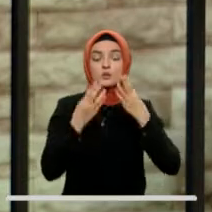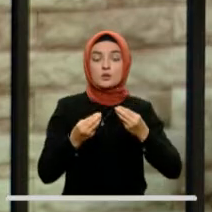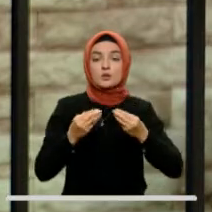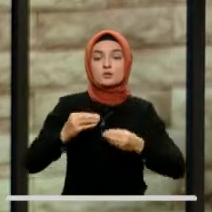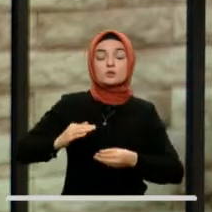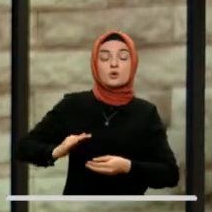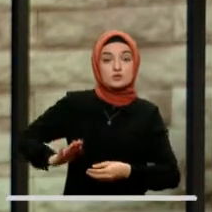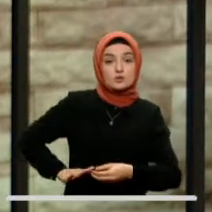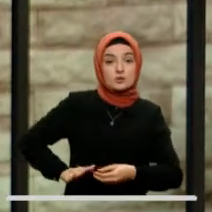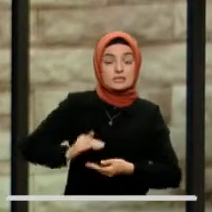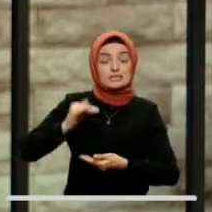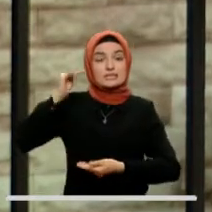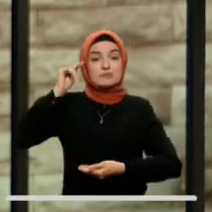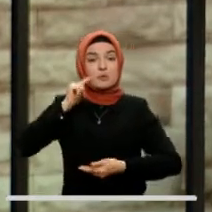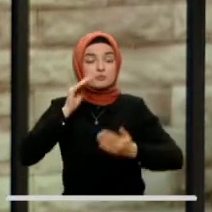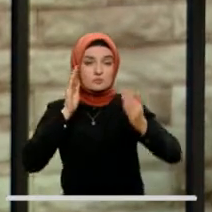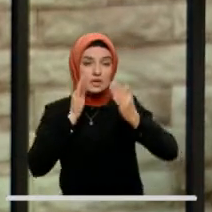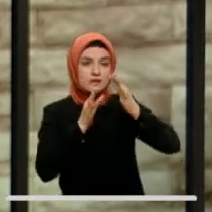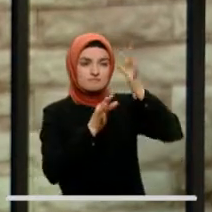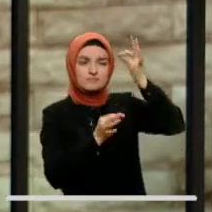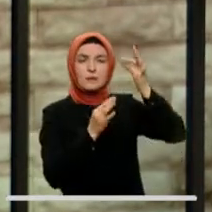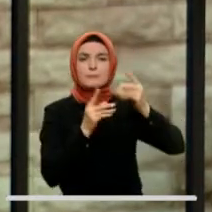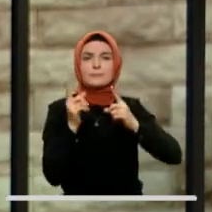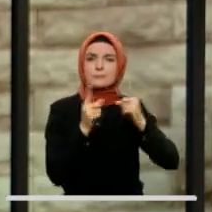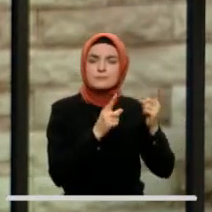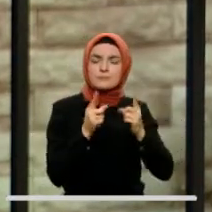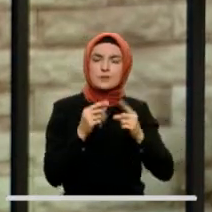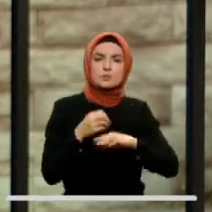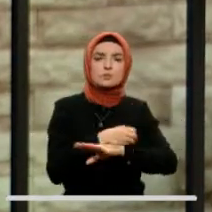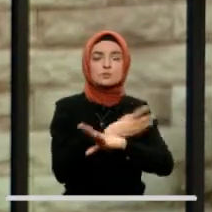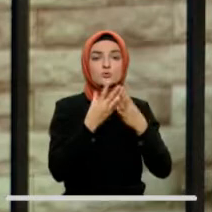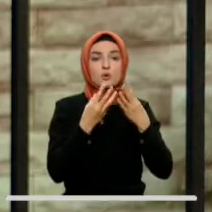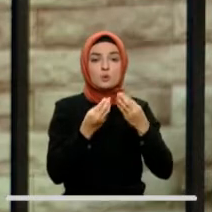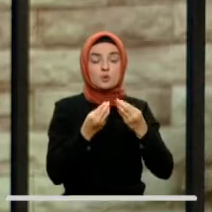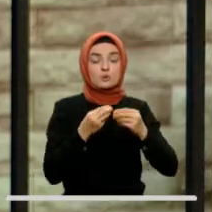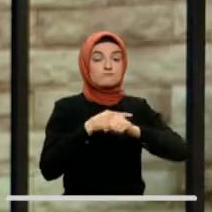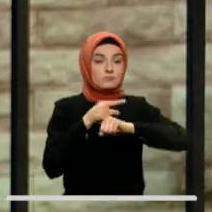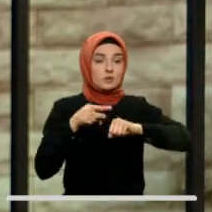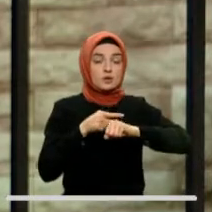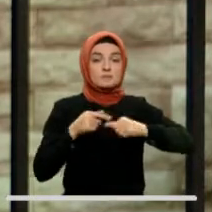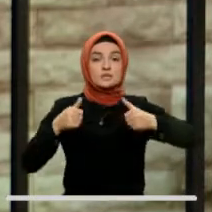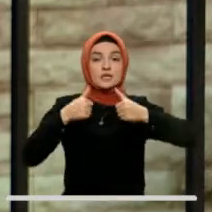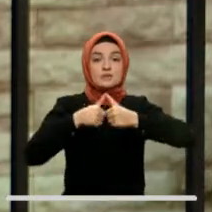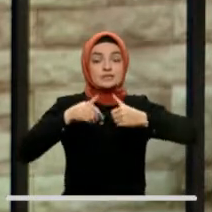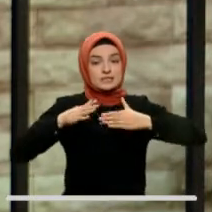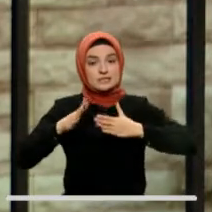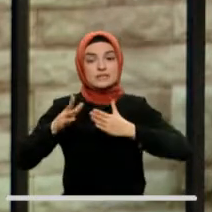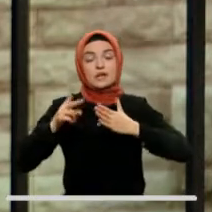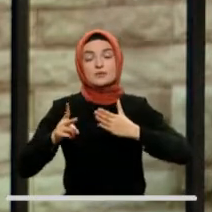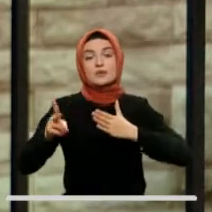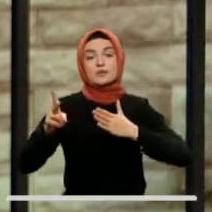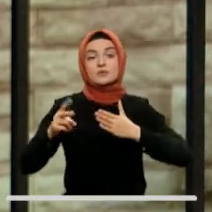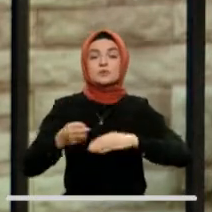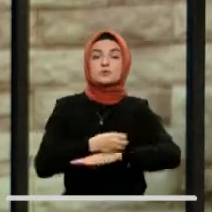yetiştirdiğimiz noktadaki karşı cinse birbirine duygusal anlamda hissedeceği bir dönemle evlilik gidilen bir yol. Duygusal